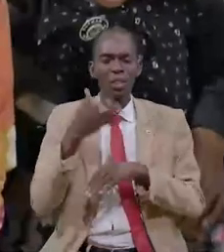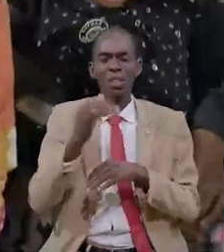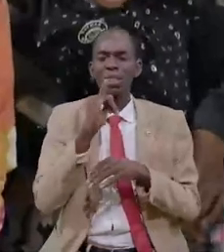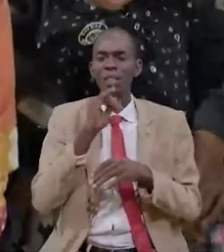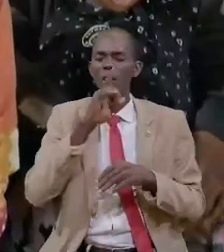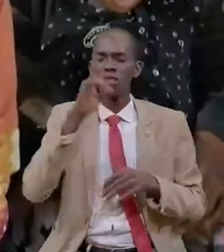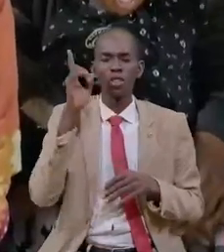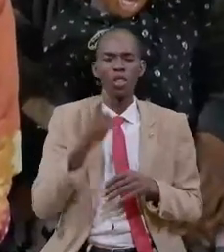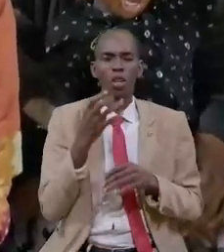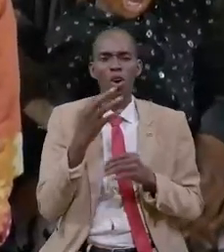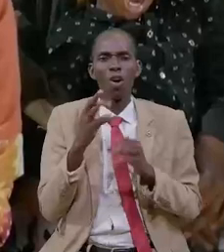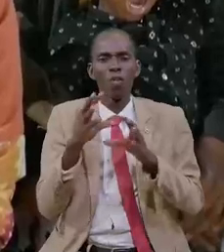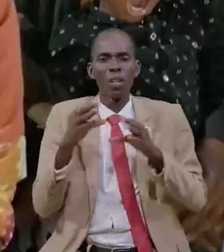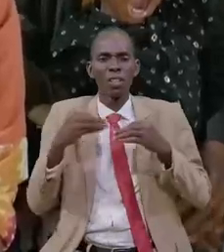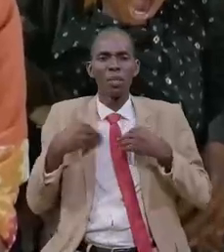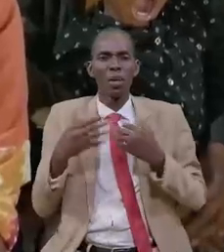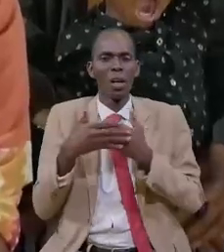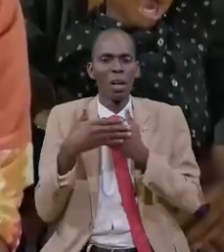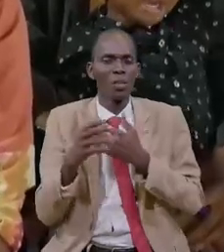l'acceptation. Après avoir demandé,